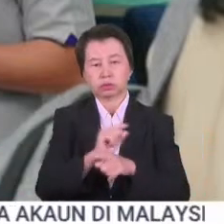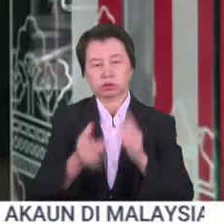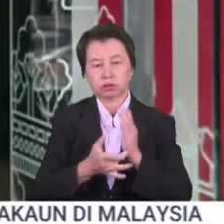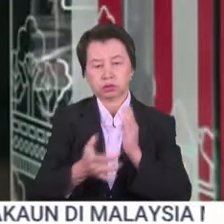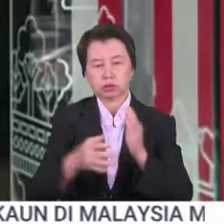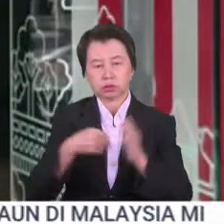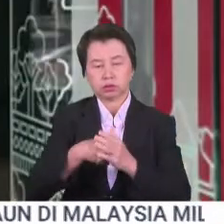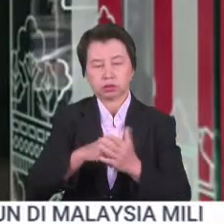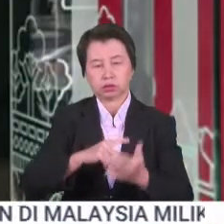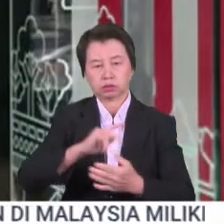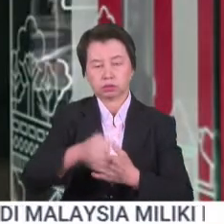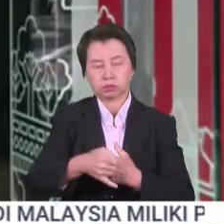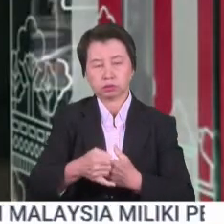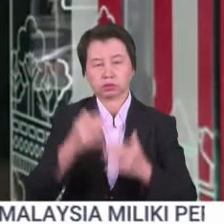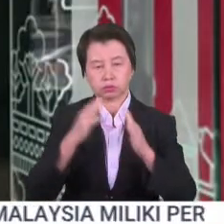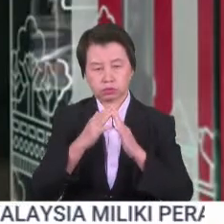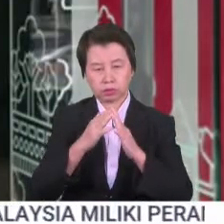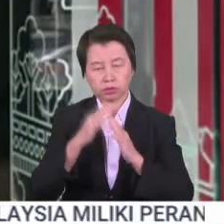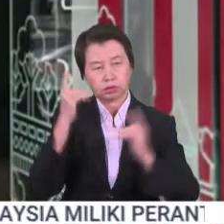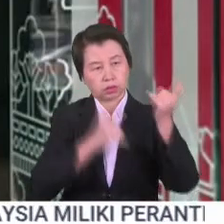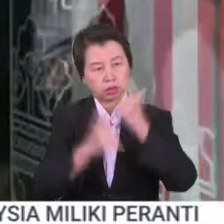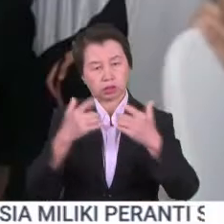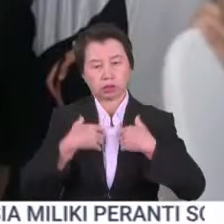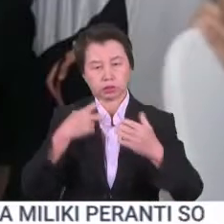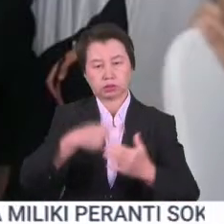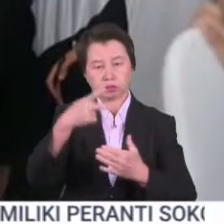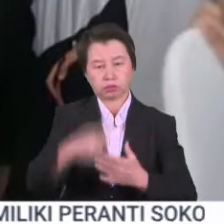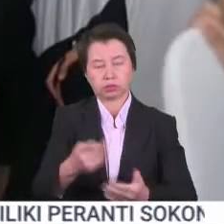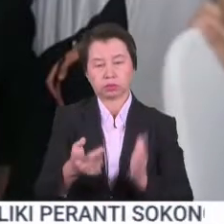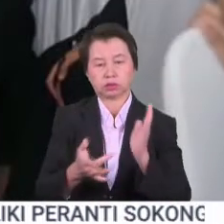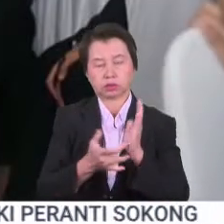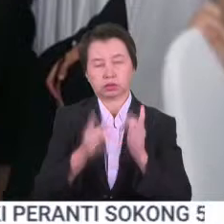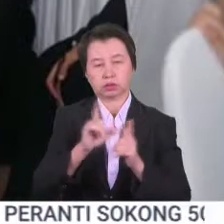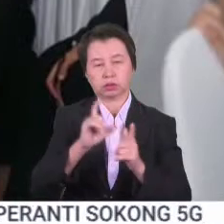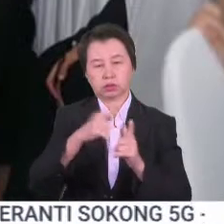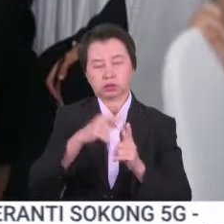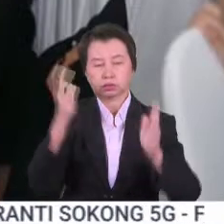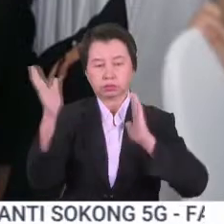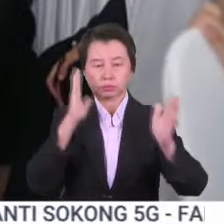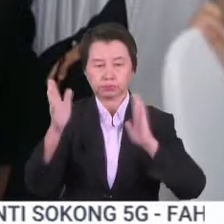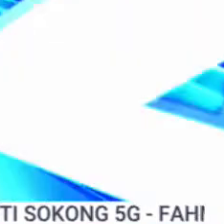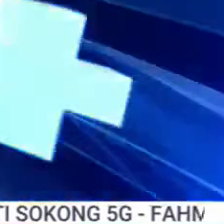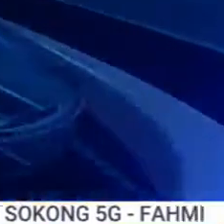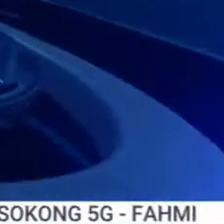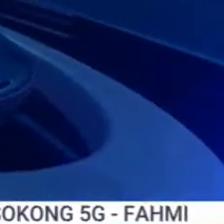dalam projek perumahan. Lawatan diadakan sempena program kerjasama teknikal Malaysia.